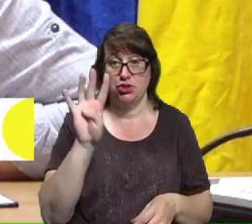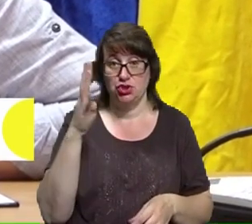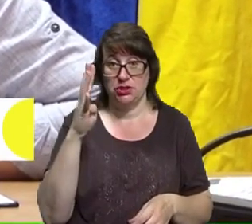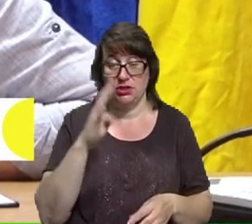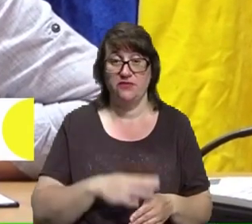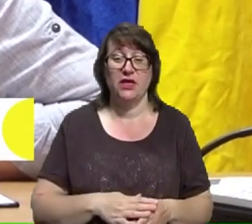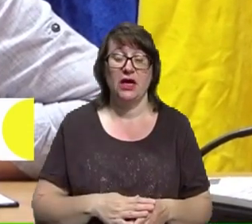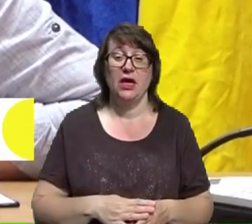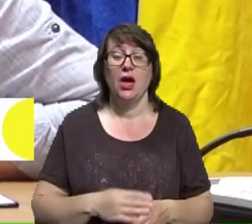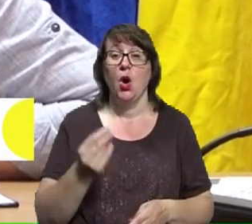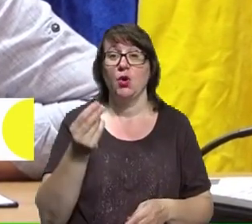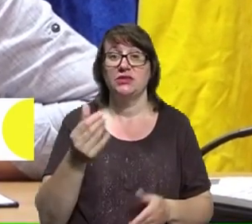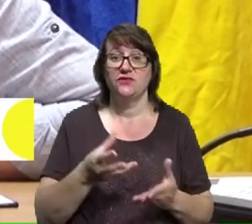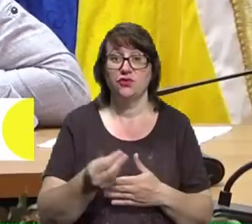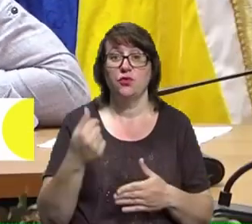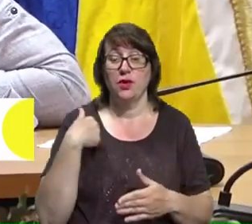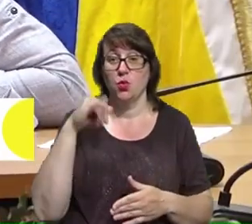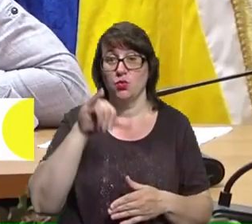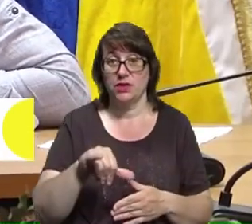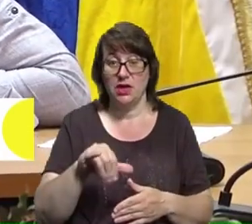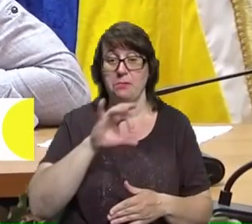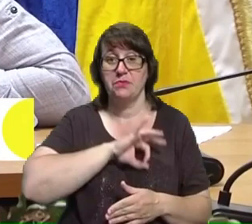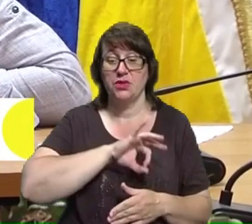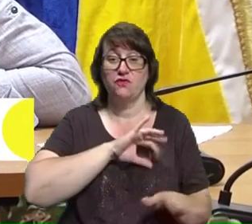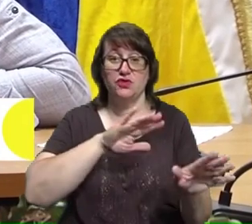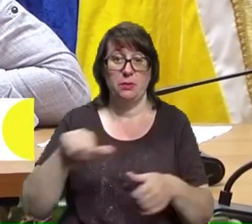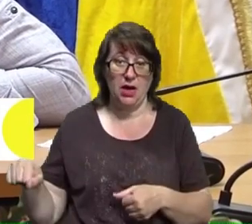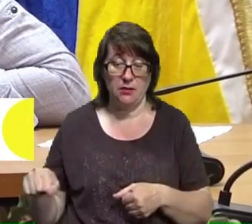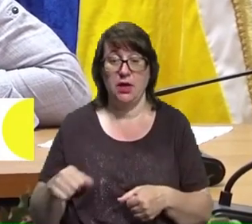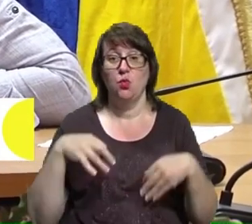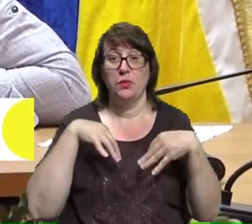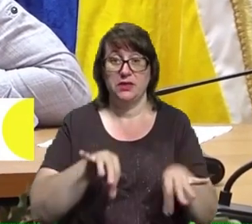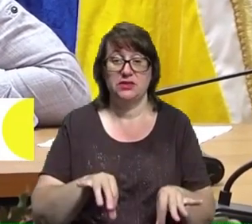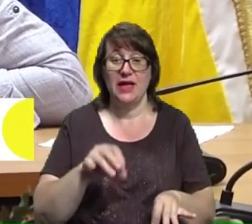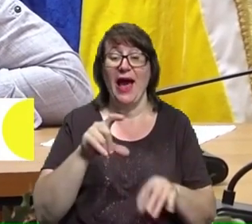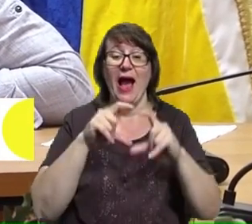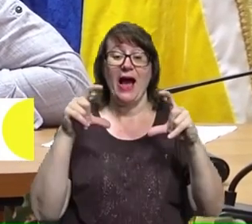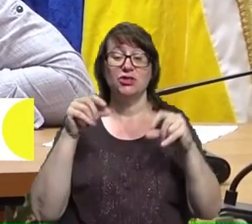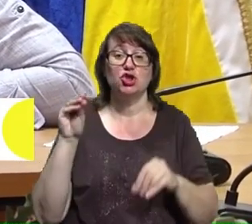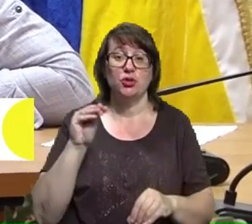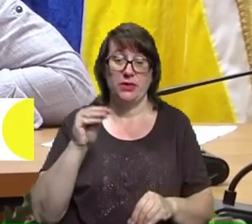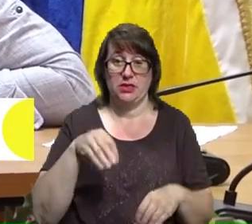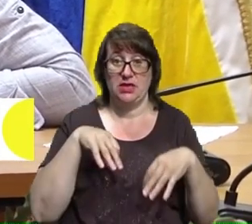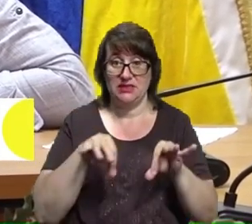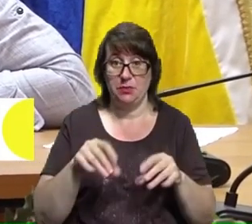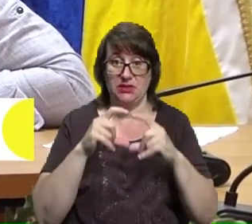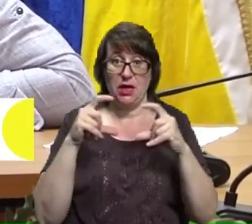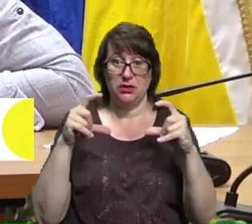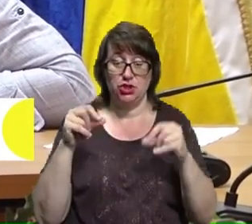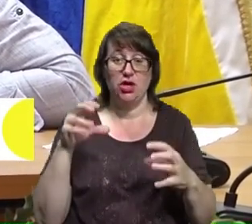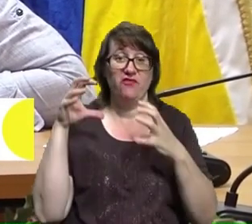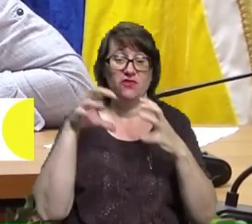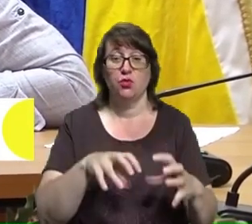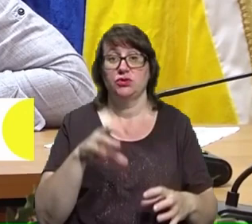Готівку ми у них пільгову забираємо. Проїзд у нас по карті житомирянина і по транспортній карточці в автобусних маршрутах